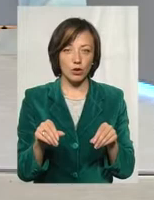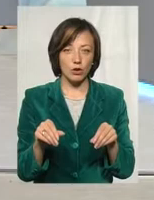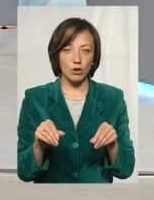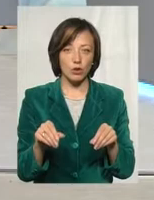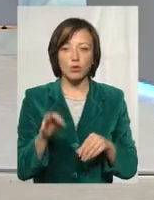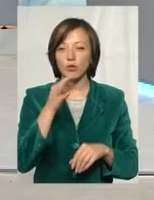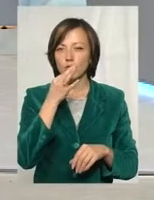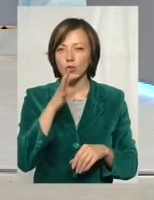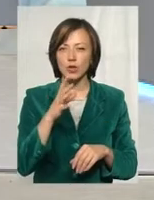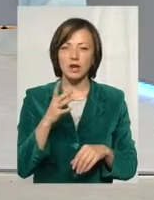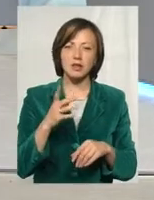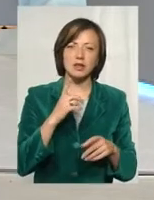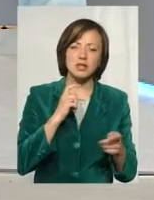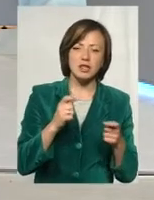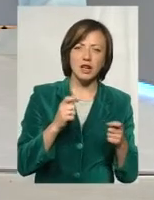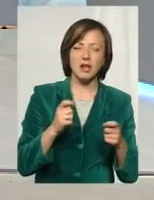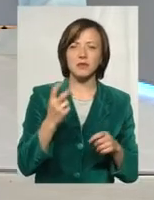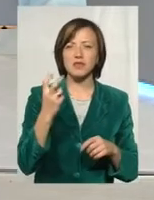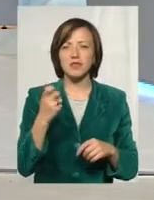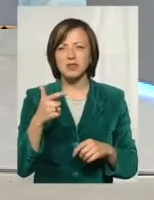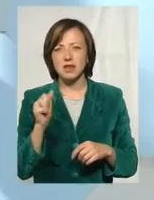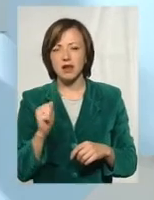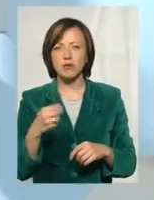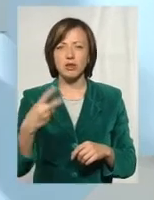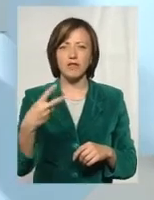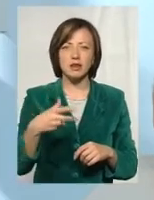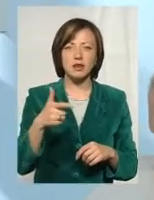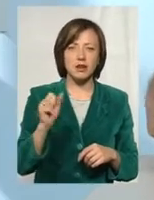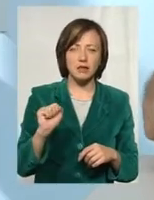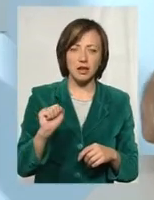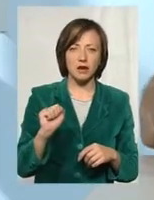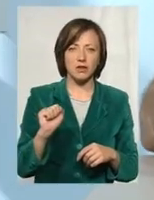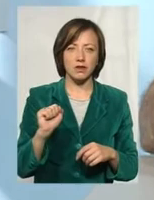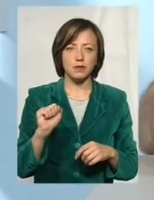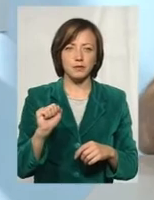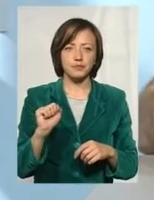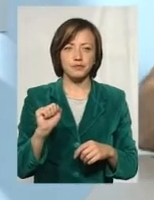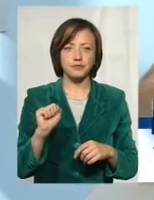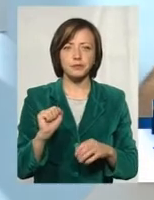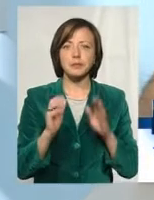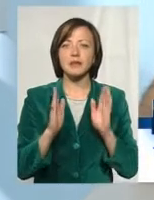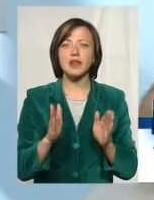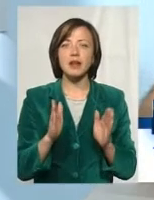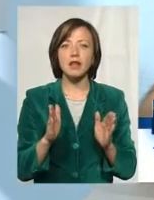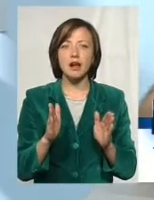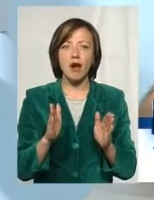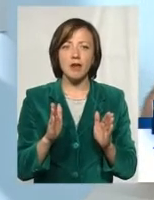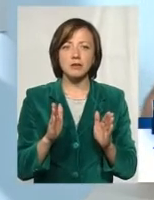І будь-які застереження, там по 200 гектарів чи по 20 гектарів, і що, аби тільки вони